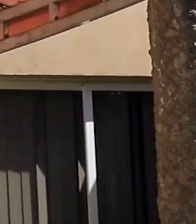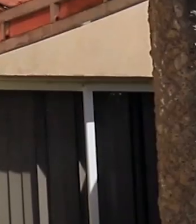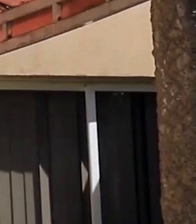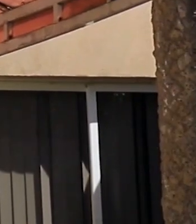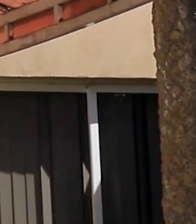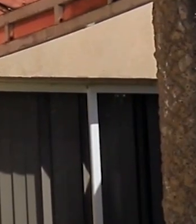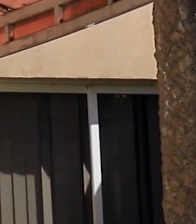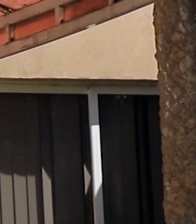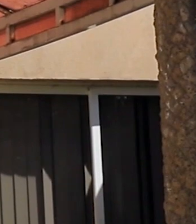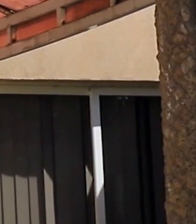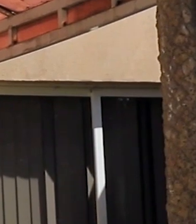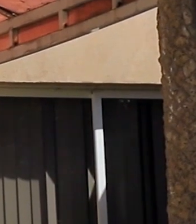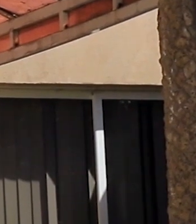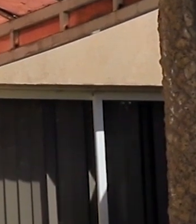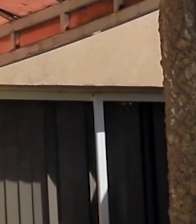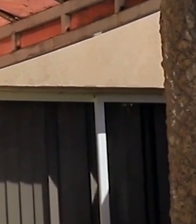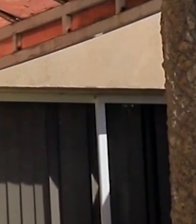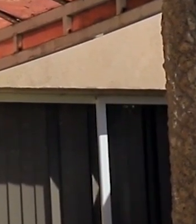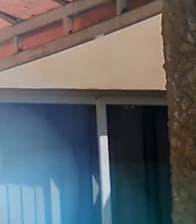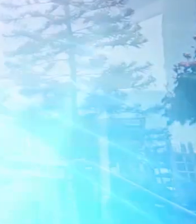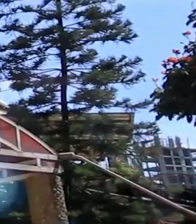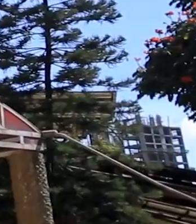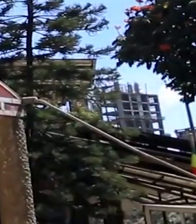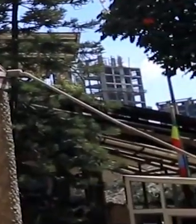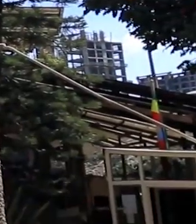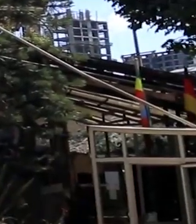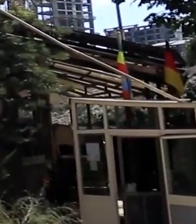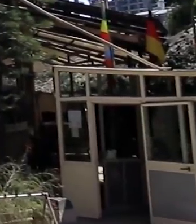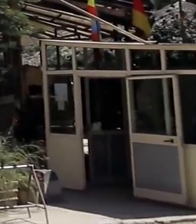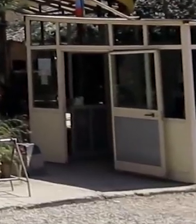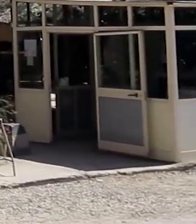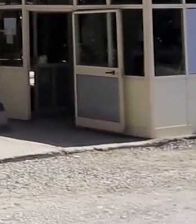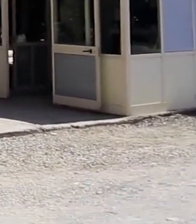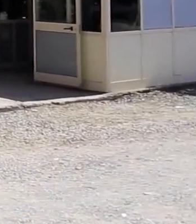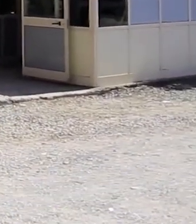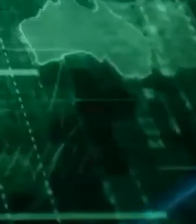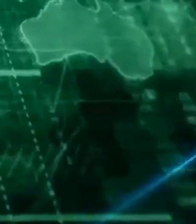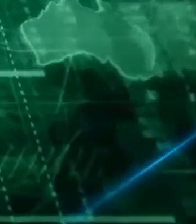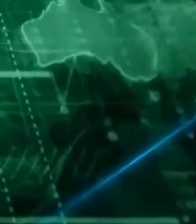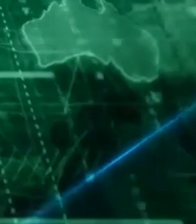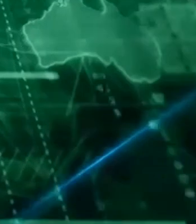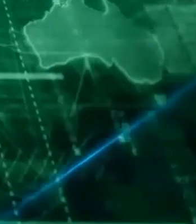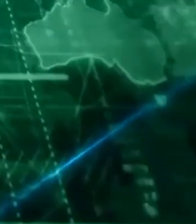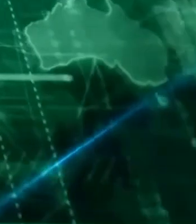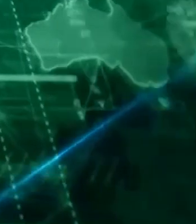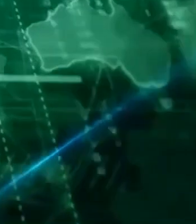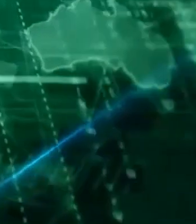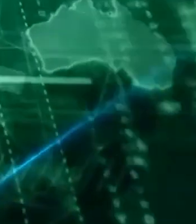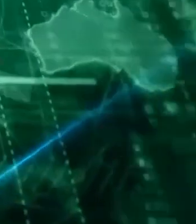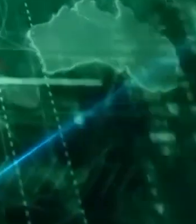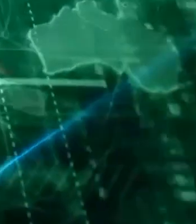ይረካሉ Beer Garden በመሃል ቦሌ ላይ ጸጥ ብሎ የሚገኝ ሰላማዊ ሆቴል Beer Garden Hotel